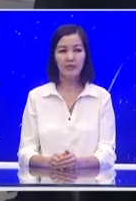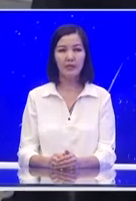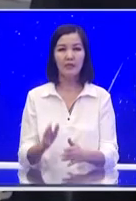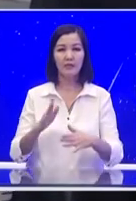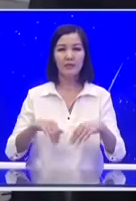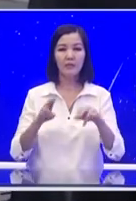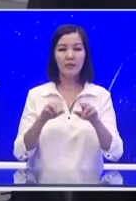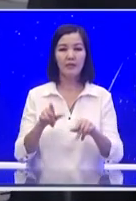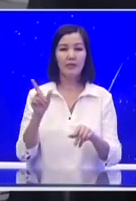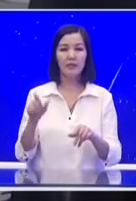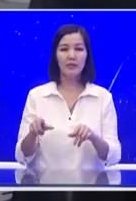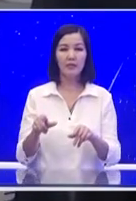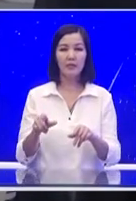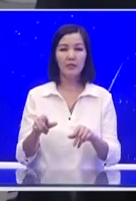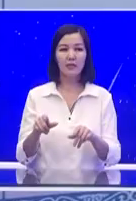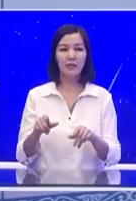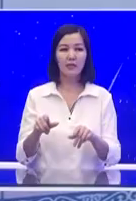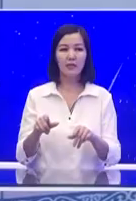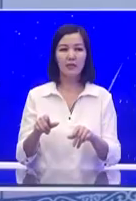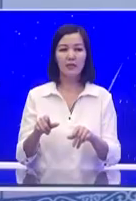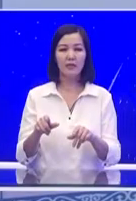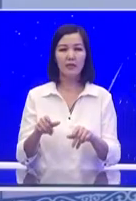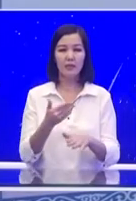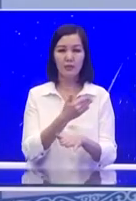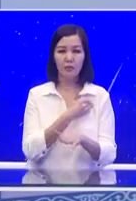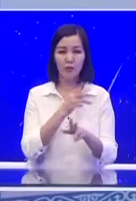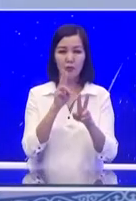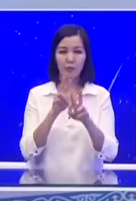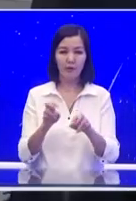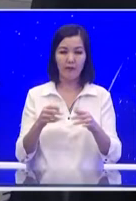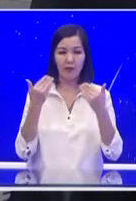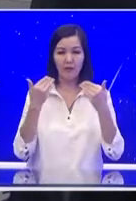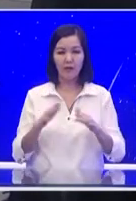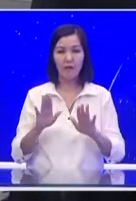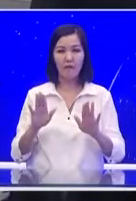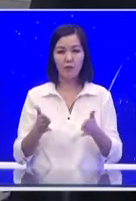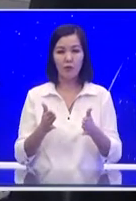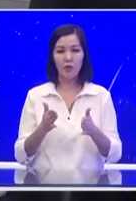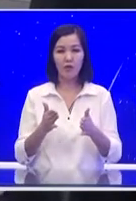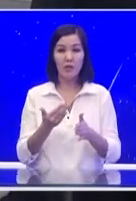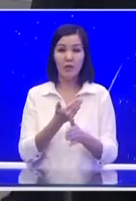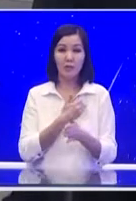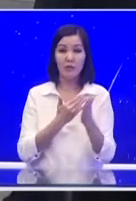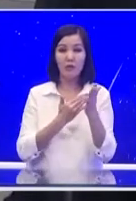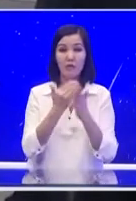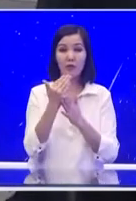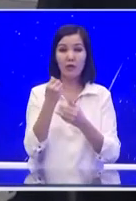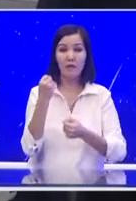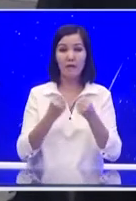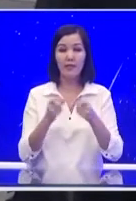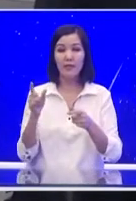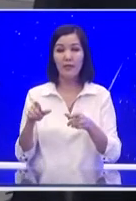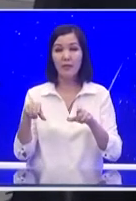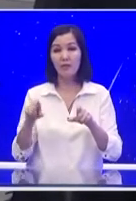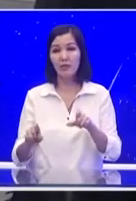Специалисты с, значит, пирометром измеряют температуру тела. Вдруг, если, значит, у водителя или у